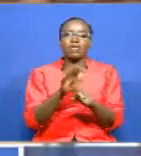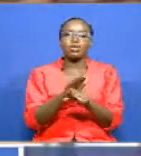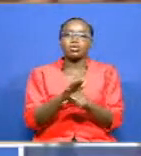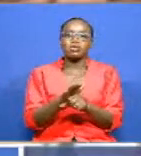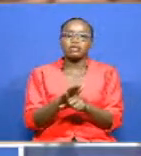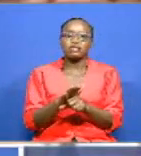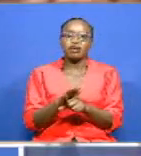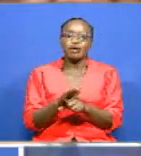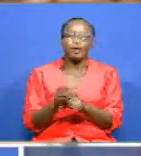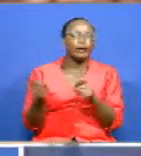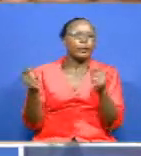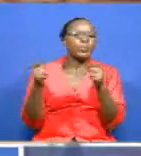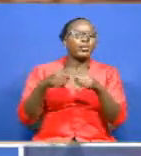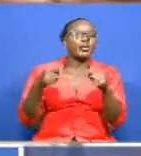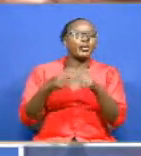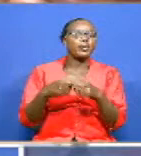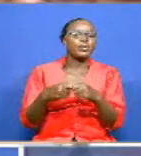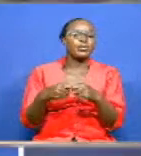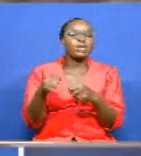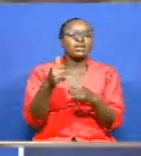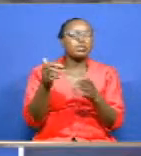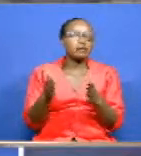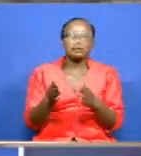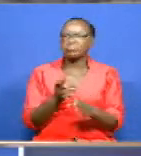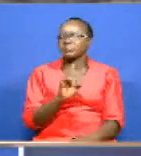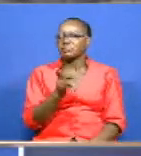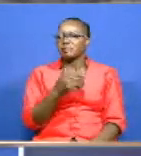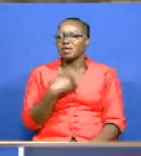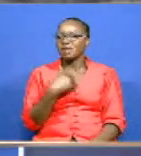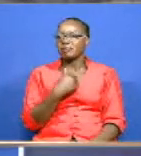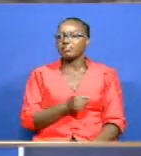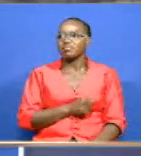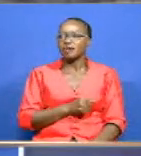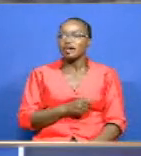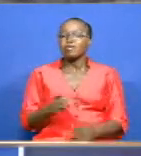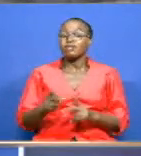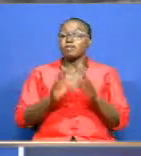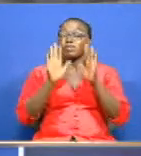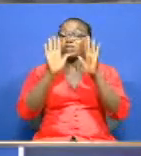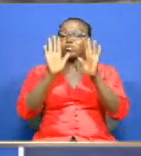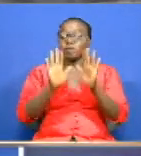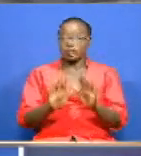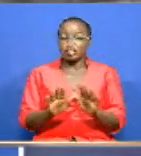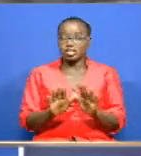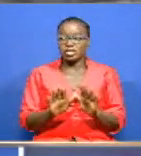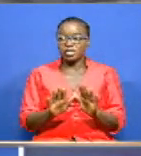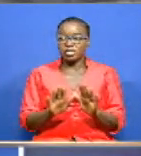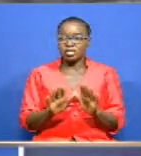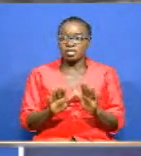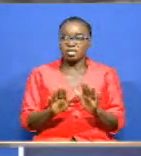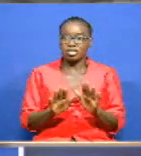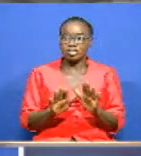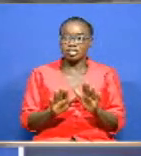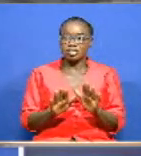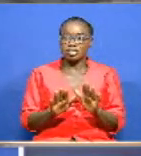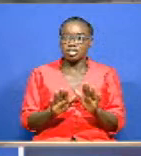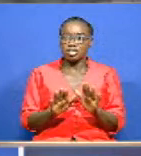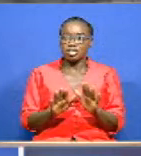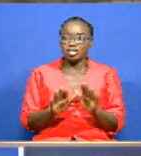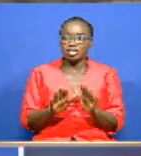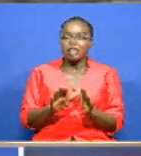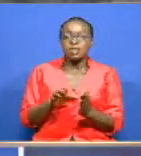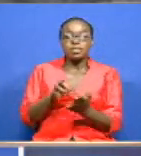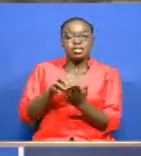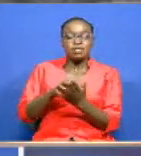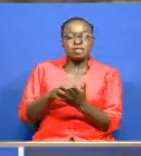hakuwa na ugofi na mtu yeyote ule. Pia alikuwa na umuhimu sana kuona kuwa hali ya afya ya watu